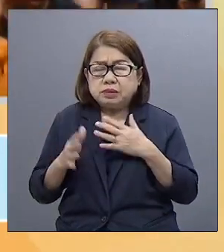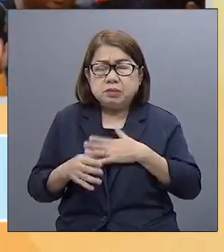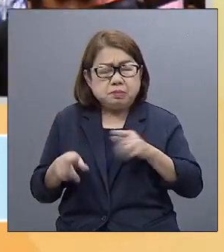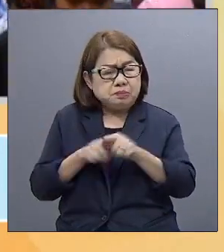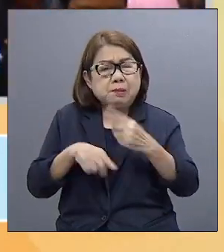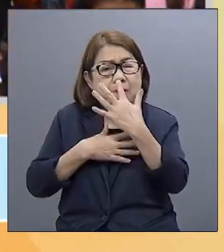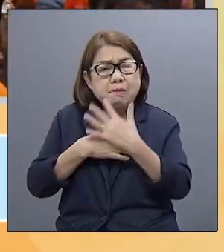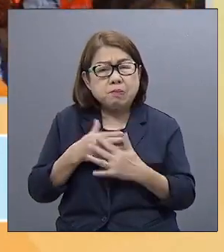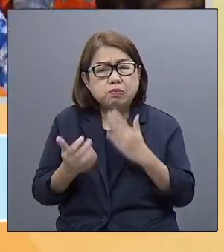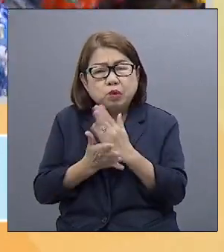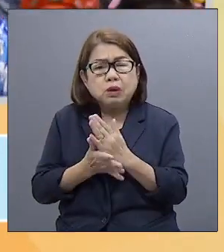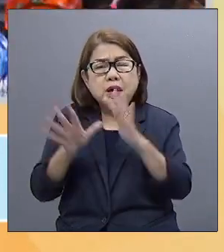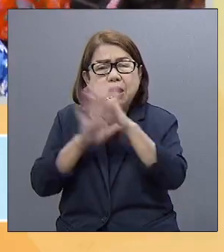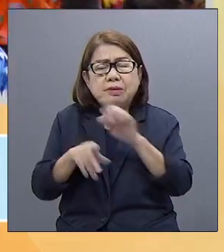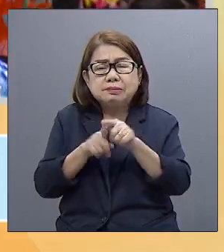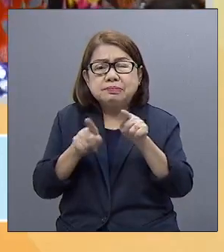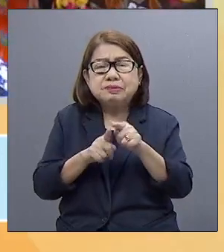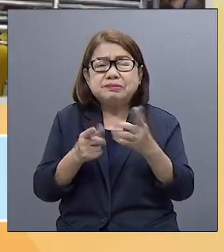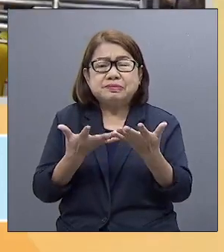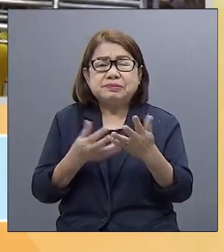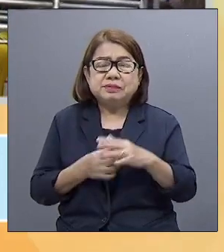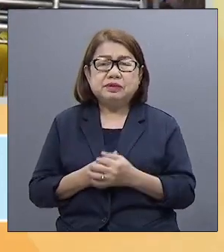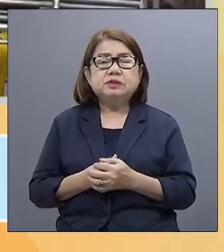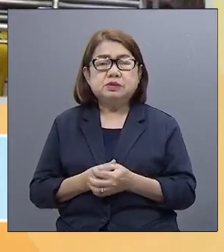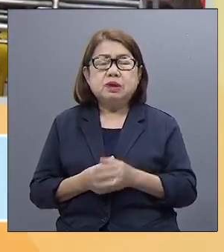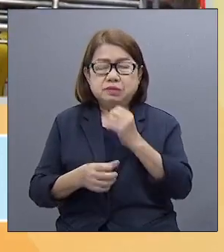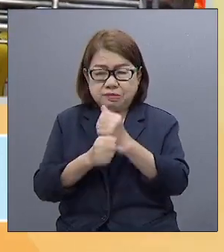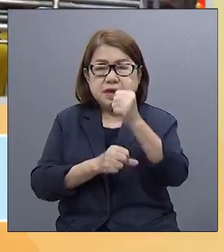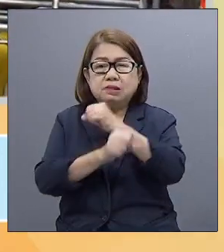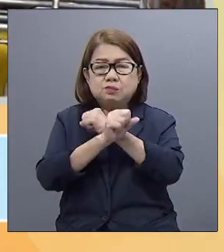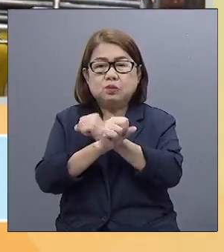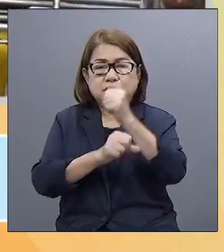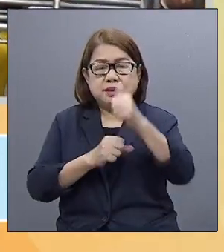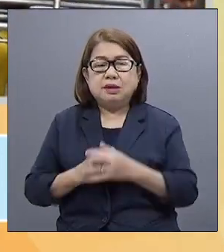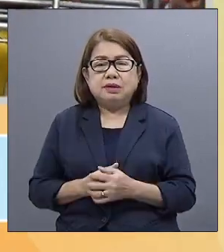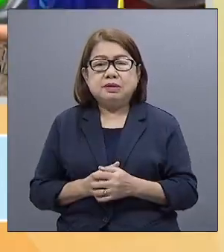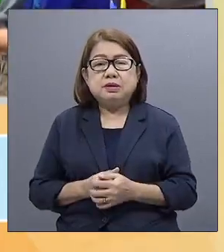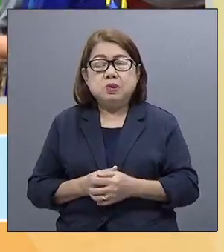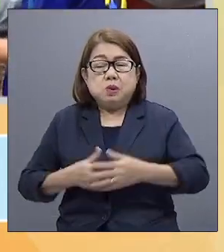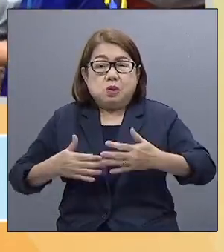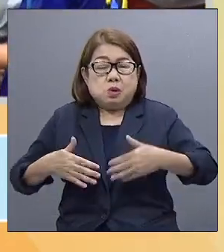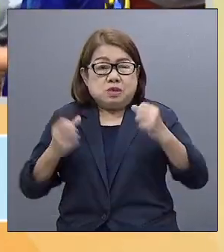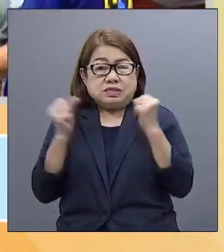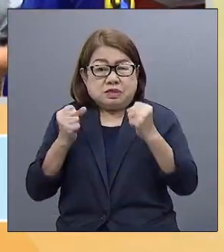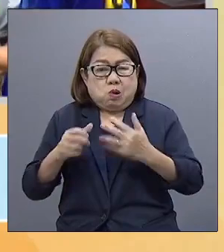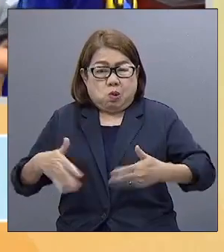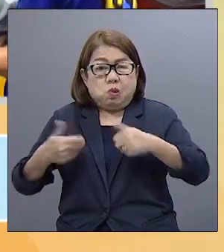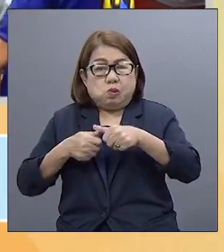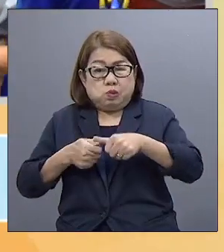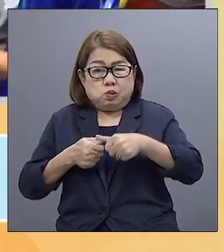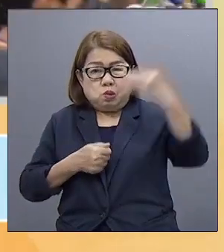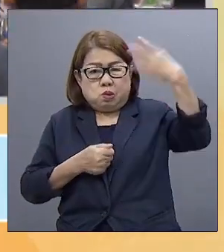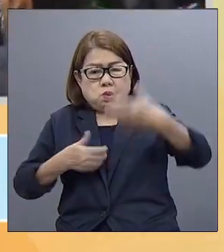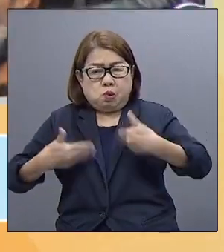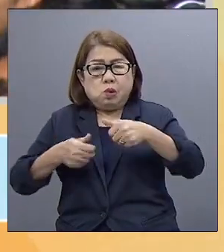หรือว่าใส่น้ำแข็งมากเกินไปนะฮะพวกนี้สามารถที่จะป้องกันหรือว่าลด heat stroke ลดความเสี่ยงในการร้อนเพราะแดดหรือท็อกซิ